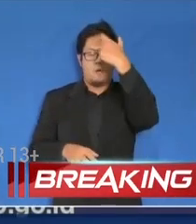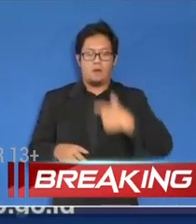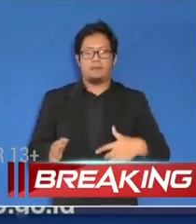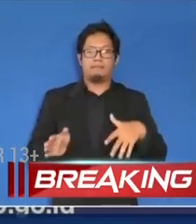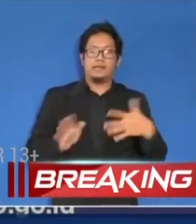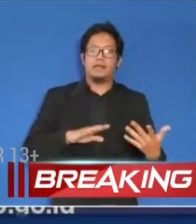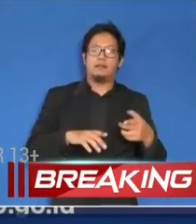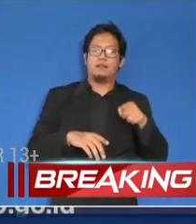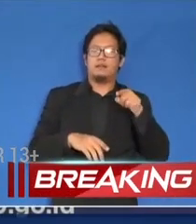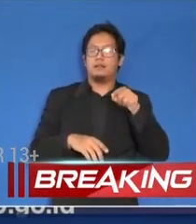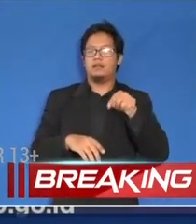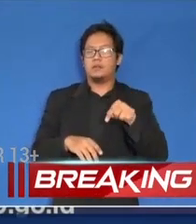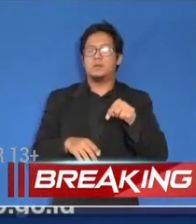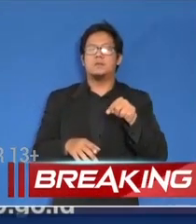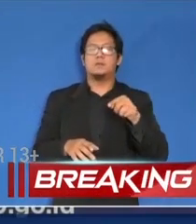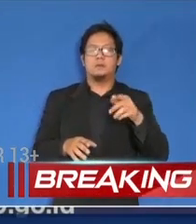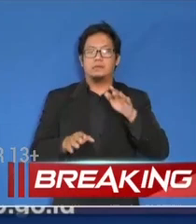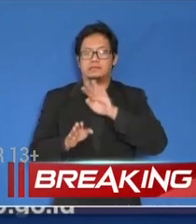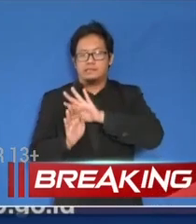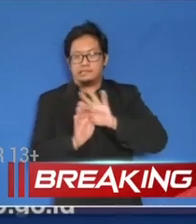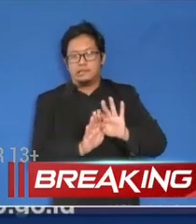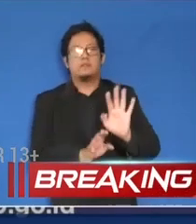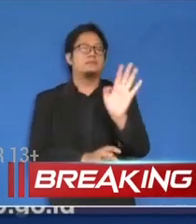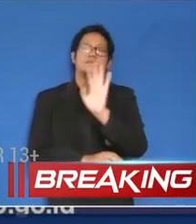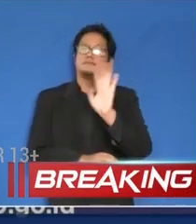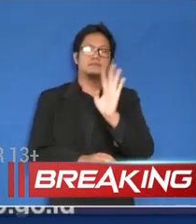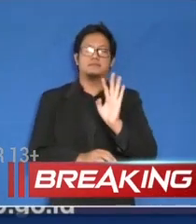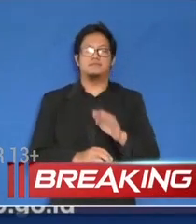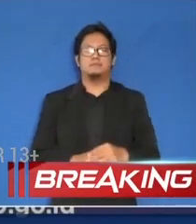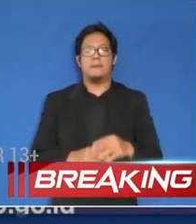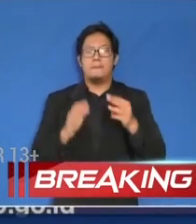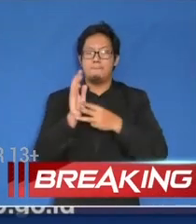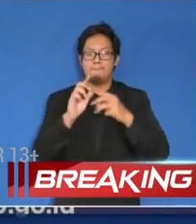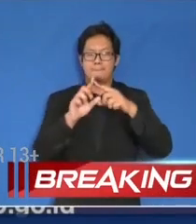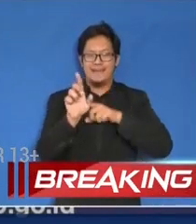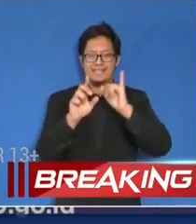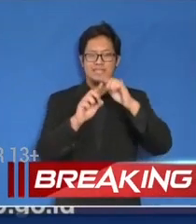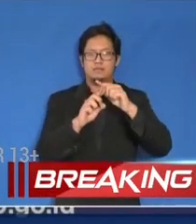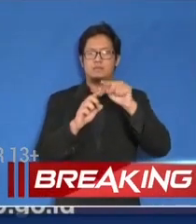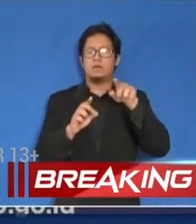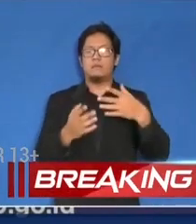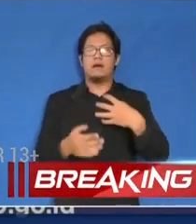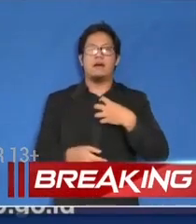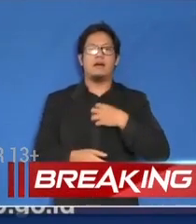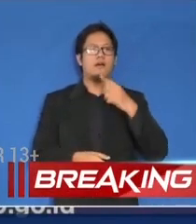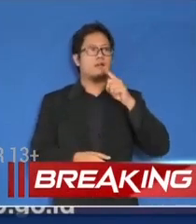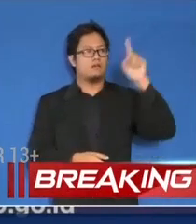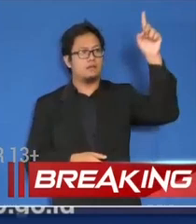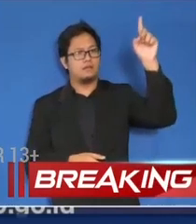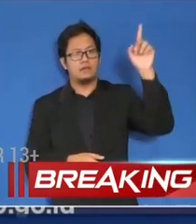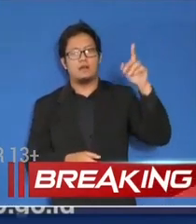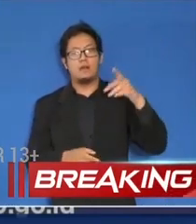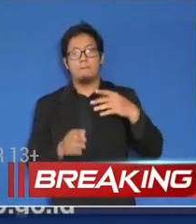Kenapa? Al-mayyitu haqqullah, mayat itu haknya Allah. Jadi kalau kita menolak mayat itu dan mayat